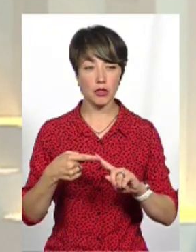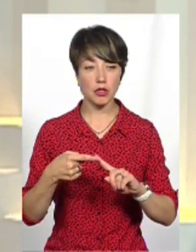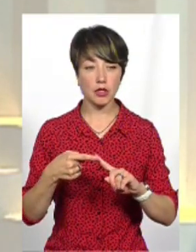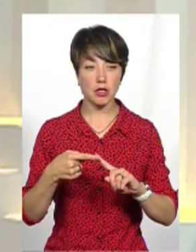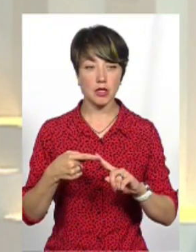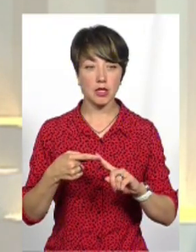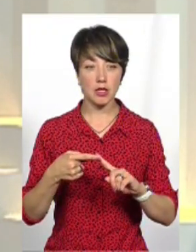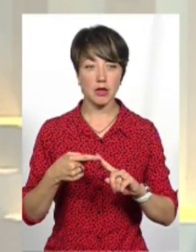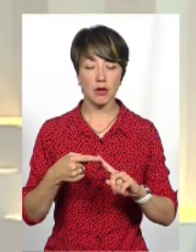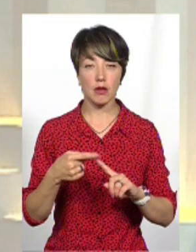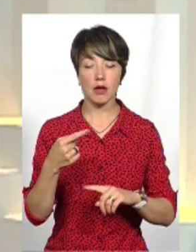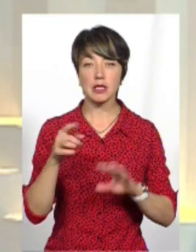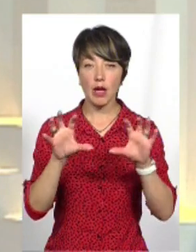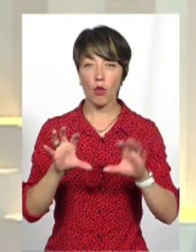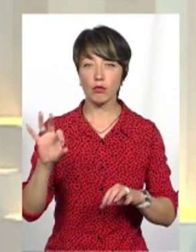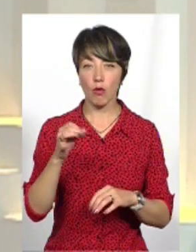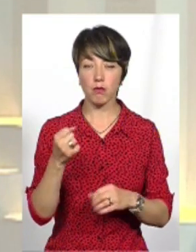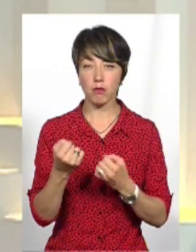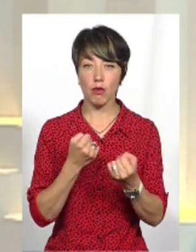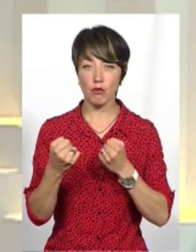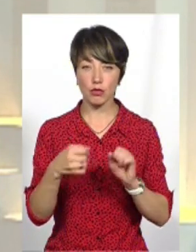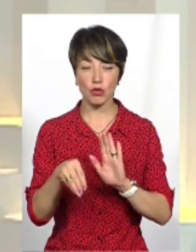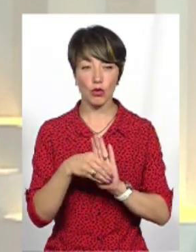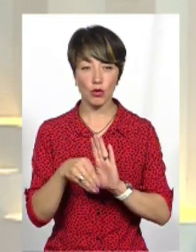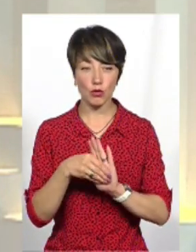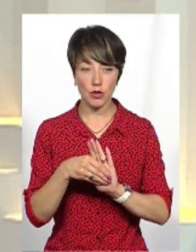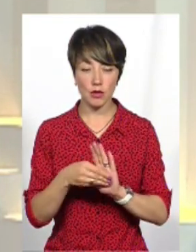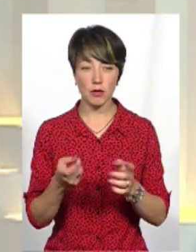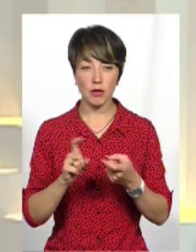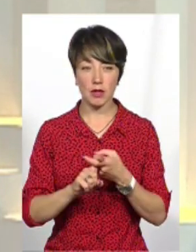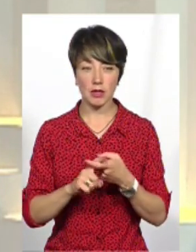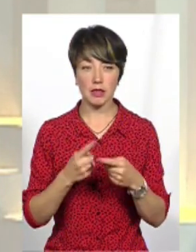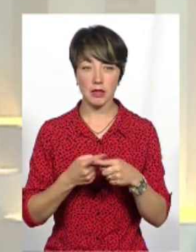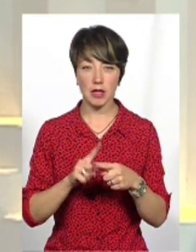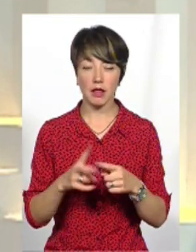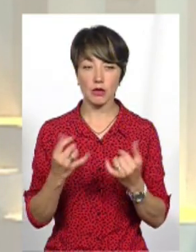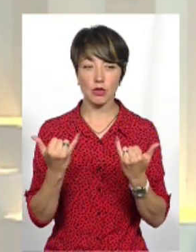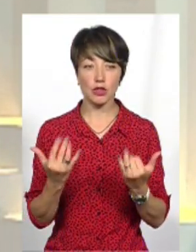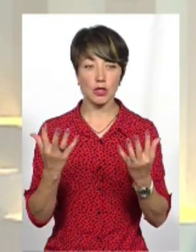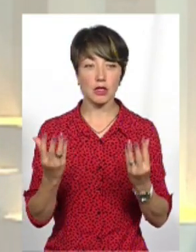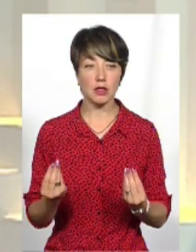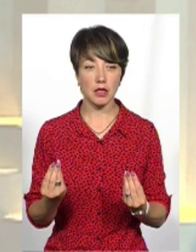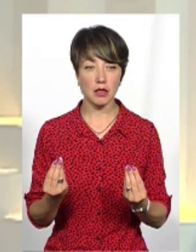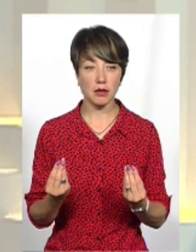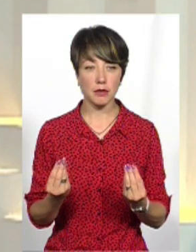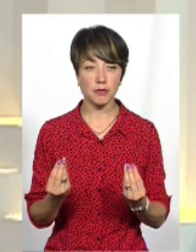би поборов корупцію. Це що саме з корупцією зв'язано? Це зв'язано на сьогоднішній день.